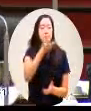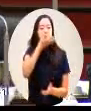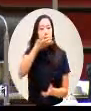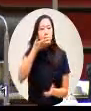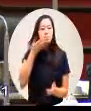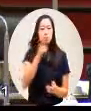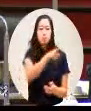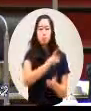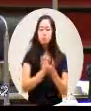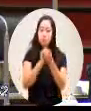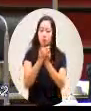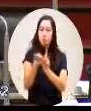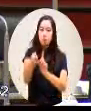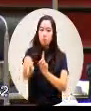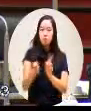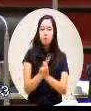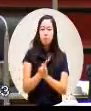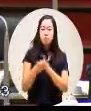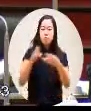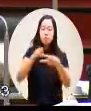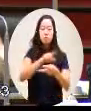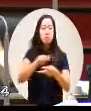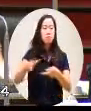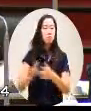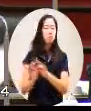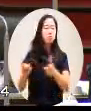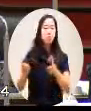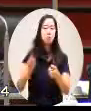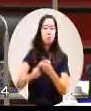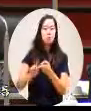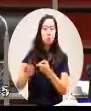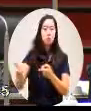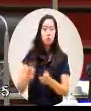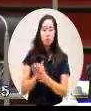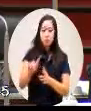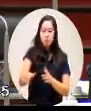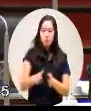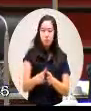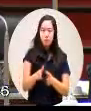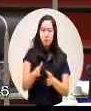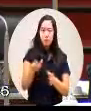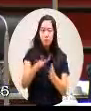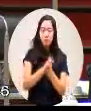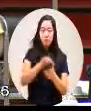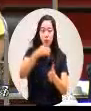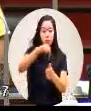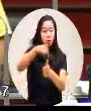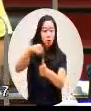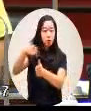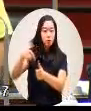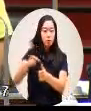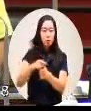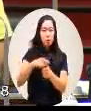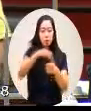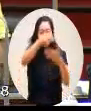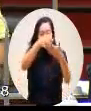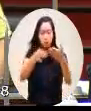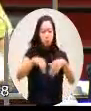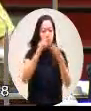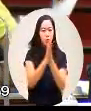作。干股要来破坏规个教育的体制，